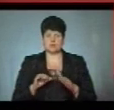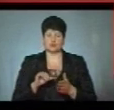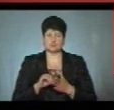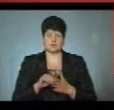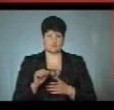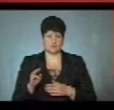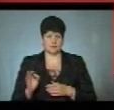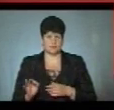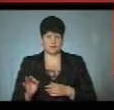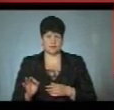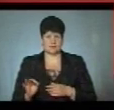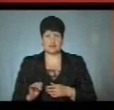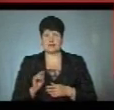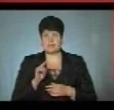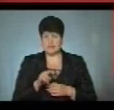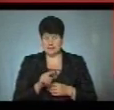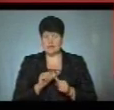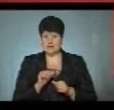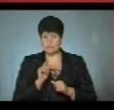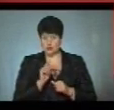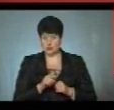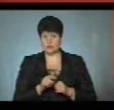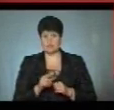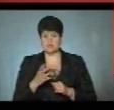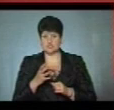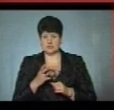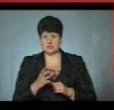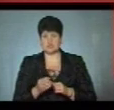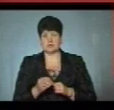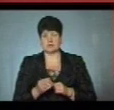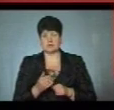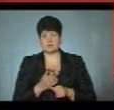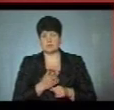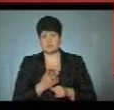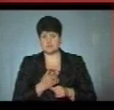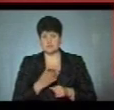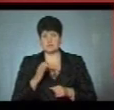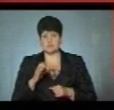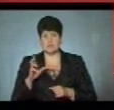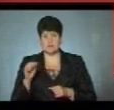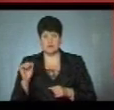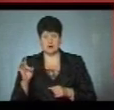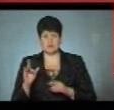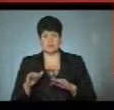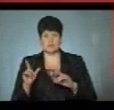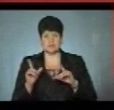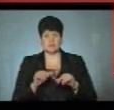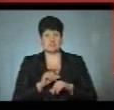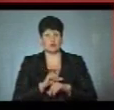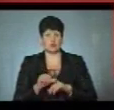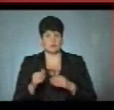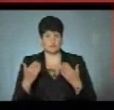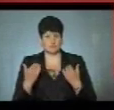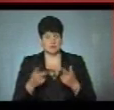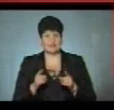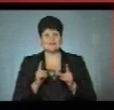терористичної операції. Але для них, крім того, ми ще з ініціативи нашого голови Степана Барни, діти їдуть на відпочинок за кордон. Ну, але це суто